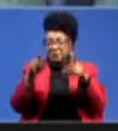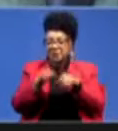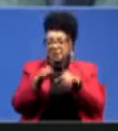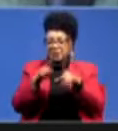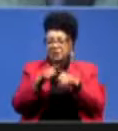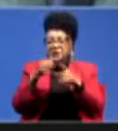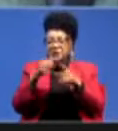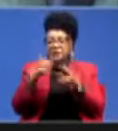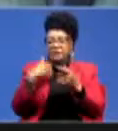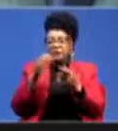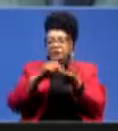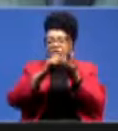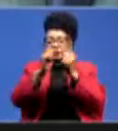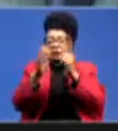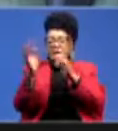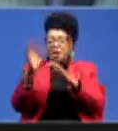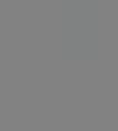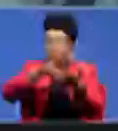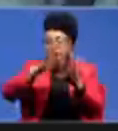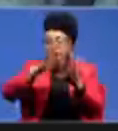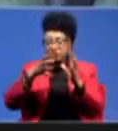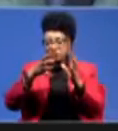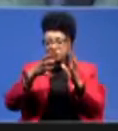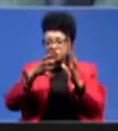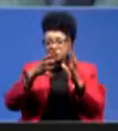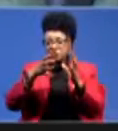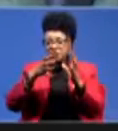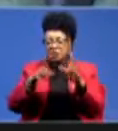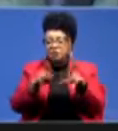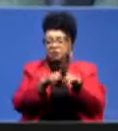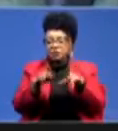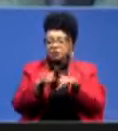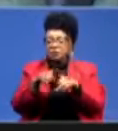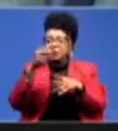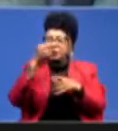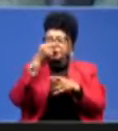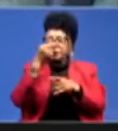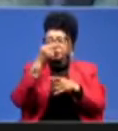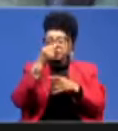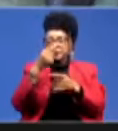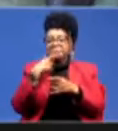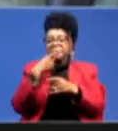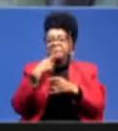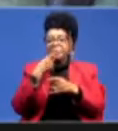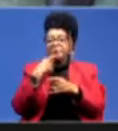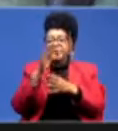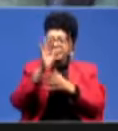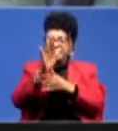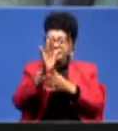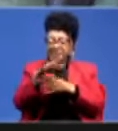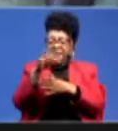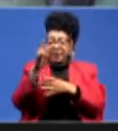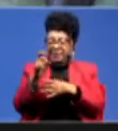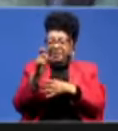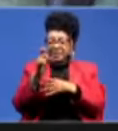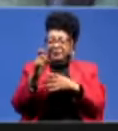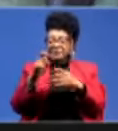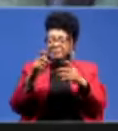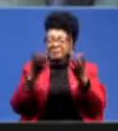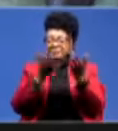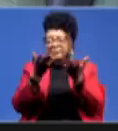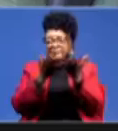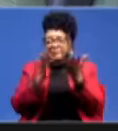za kabili mabadiliko ya hali ya hewa. Aidha, Rais William Ruto ametaja katika mtandao wake wa X kuwa mkutano